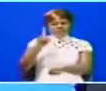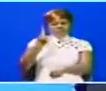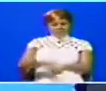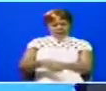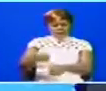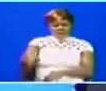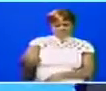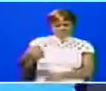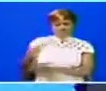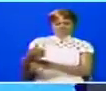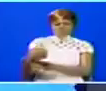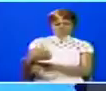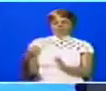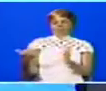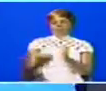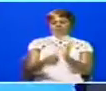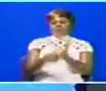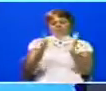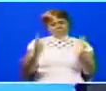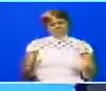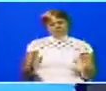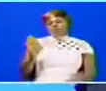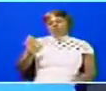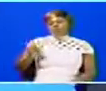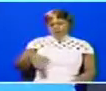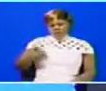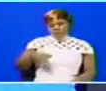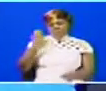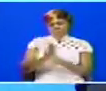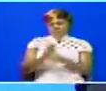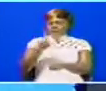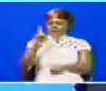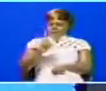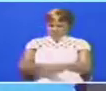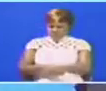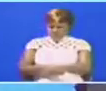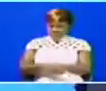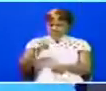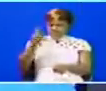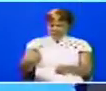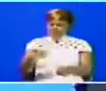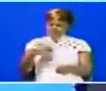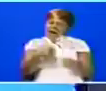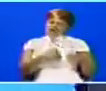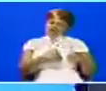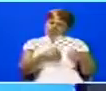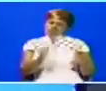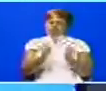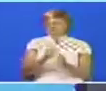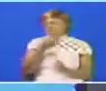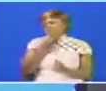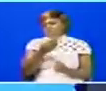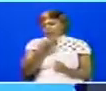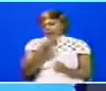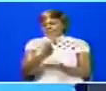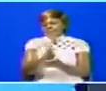ya uvuvi huishia kuwa masaibu, hasa kwa wanawake ambao mara nyingi huhitajika kuwa na uhusiano wa kimapenzi na